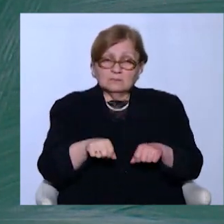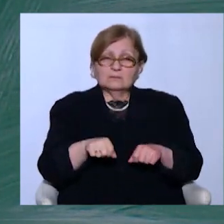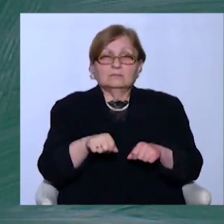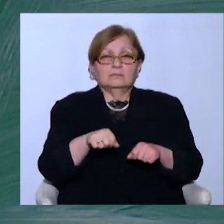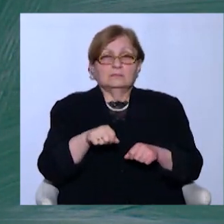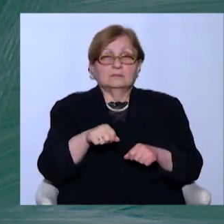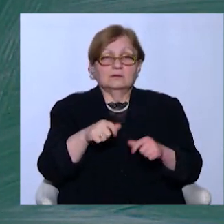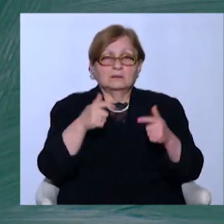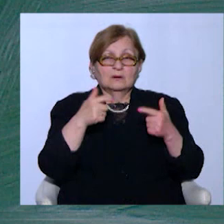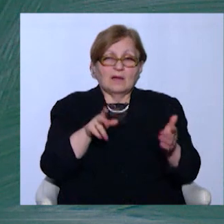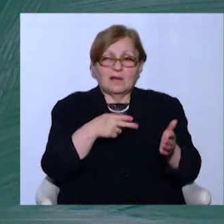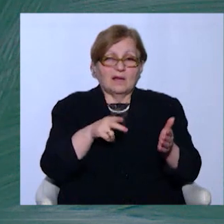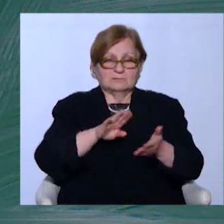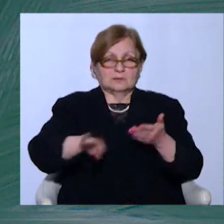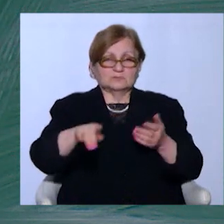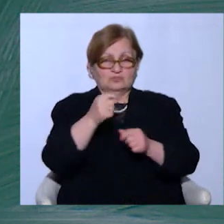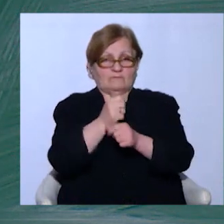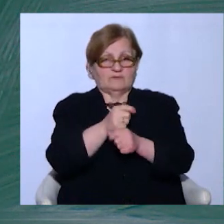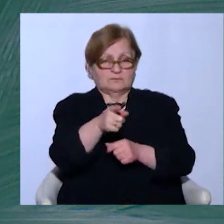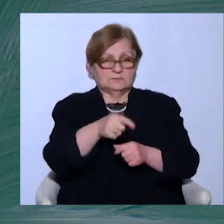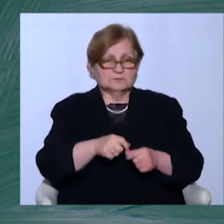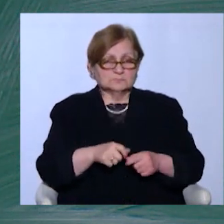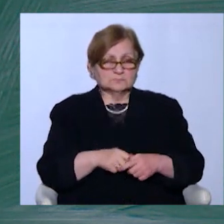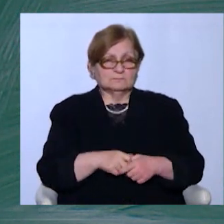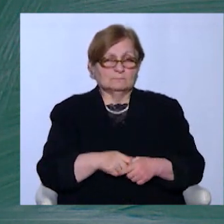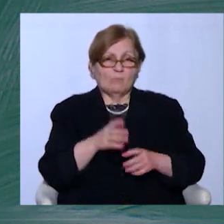თუმცა ეს მოხერხდა გამოთვლების გარეშე.